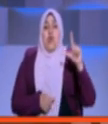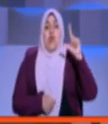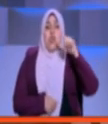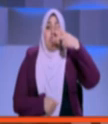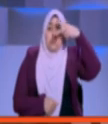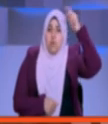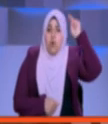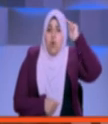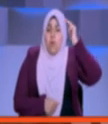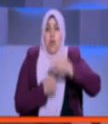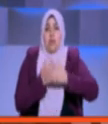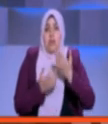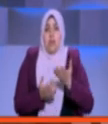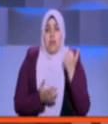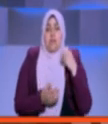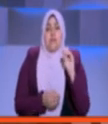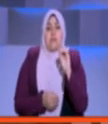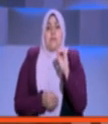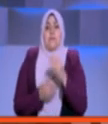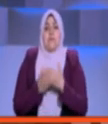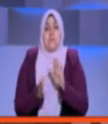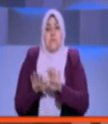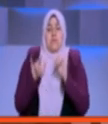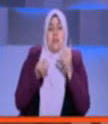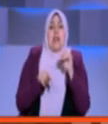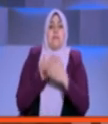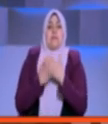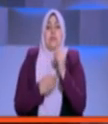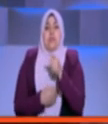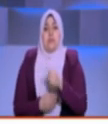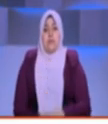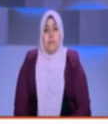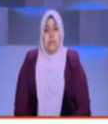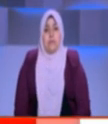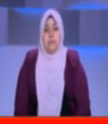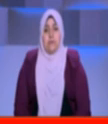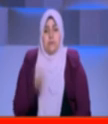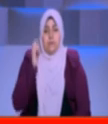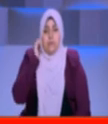بعد اعتذار السيد عدنان الزرفي. والإرهاب.